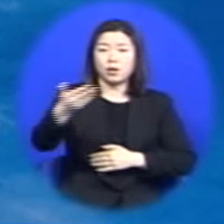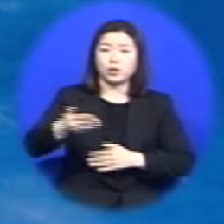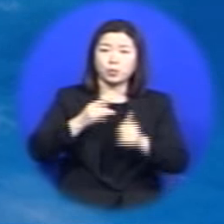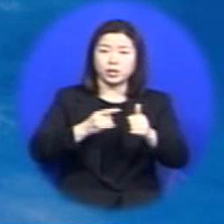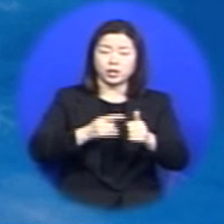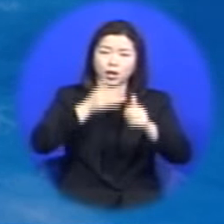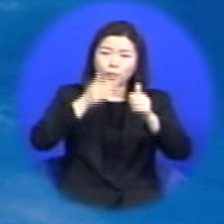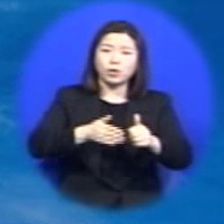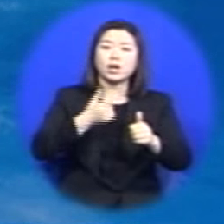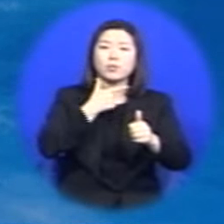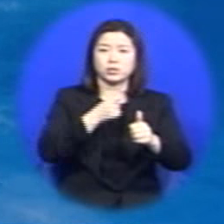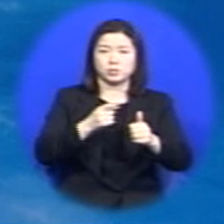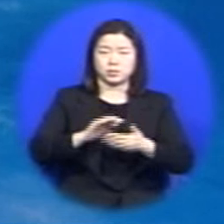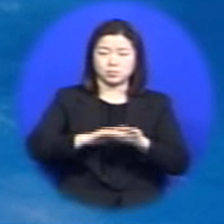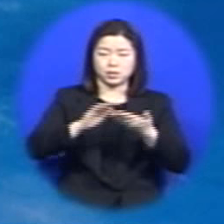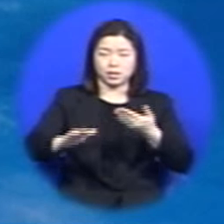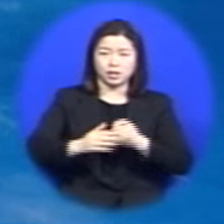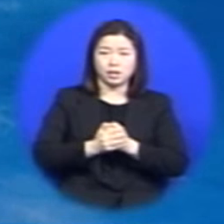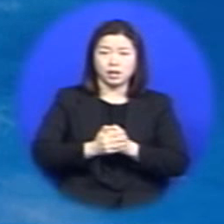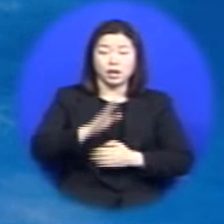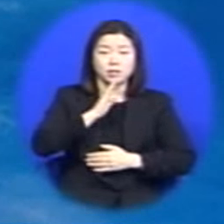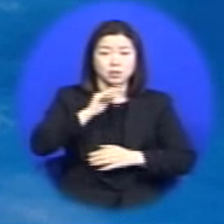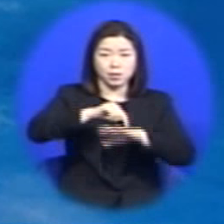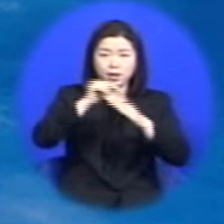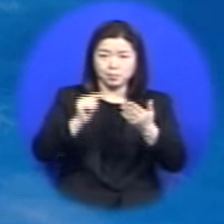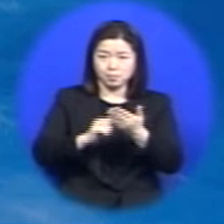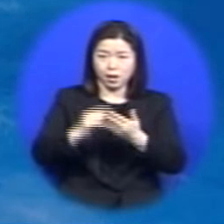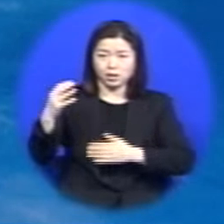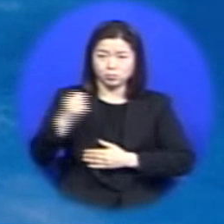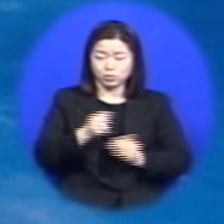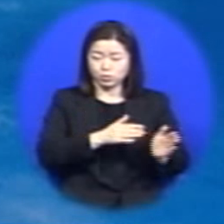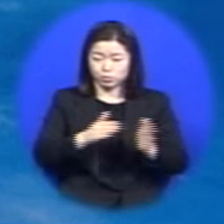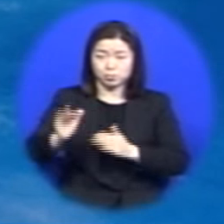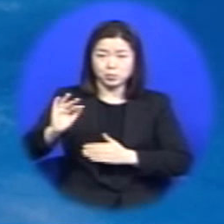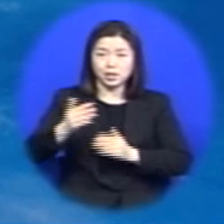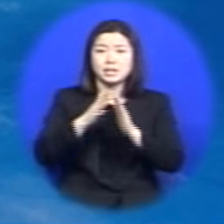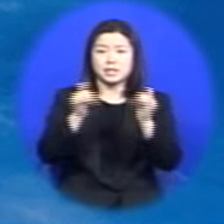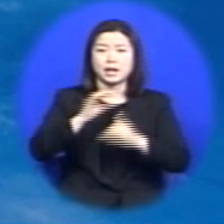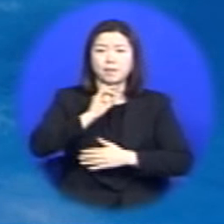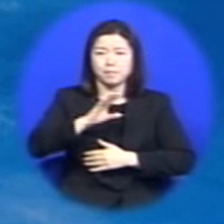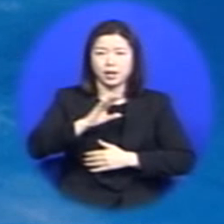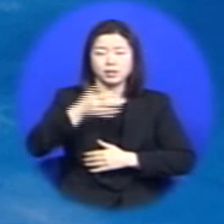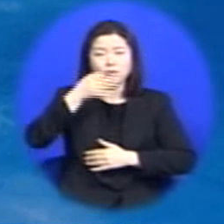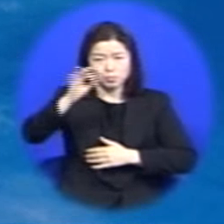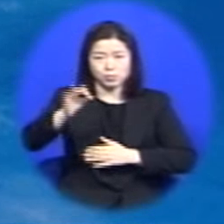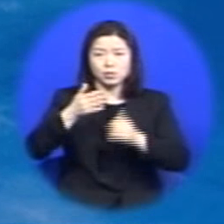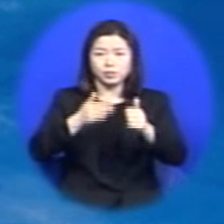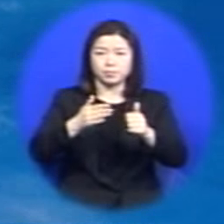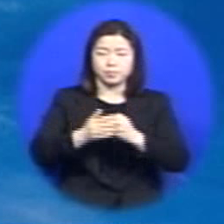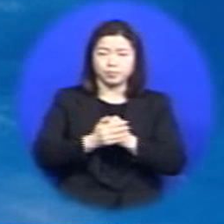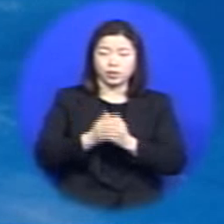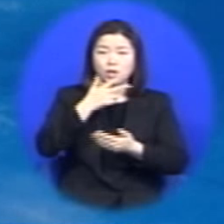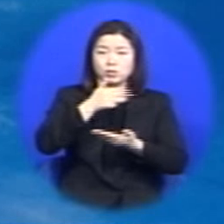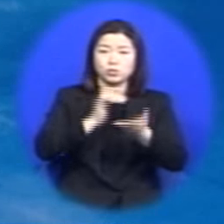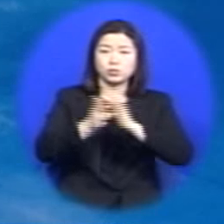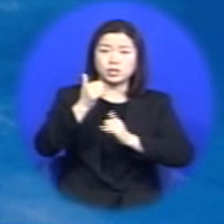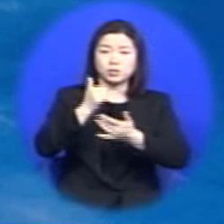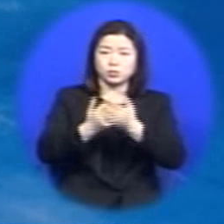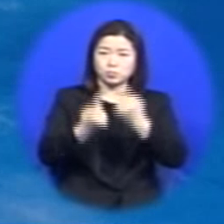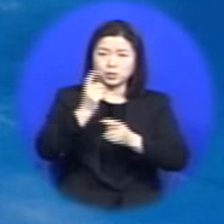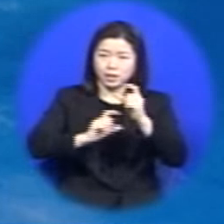권해드리고 싶어요. 정말 마음으로 준비된 사람만 부릅시다. 주 예수보다 더 귀한 것은